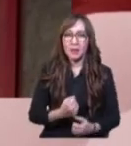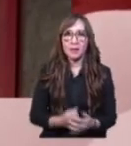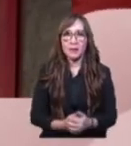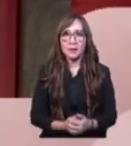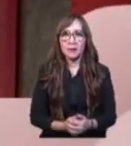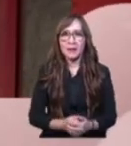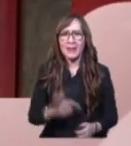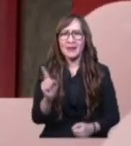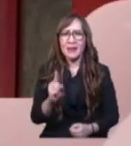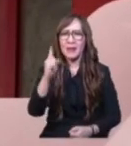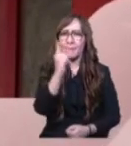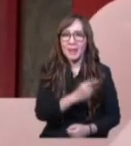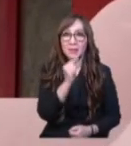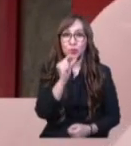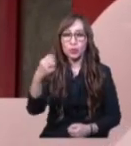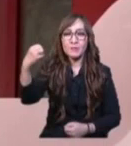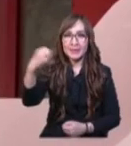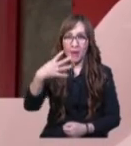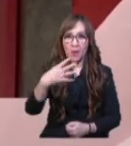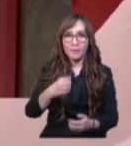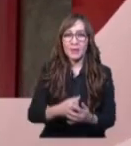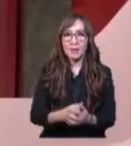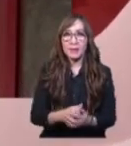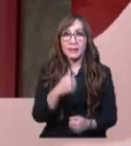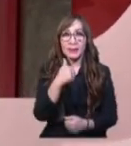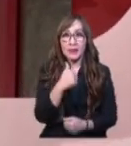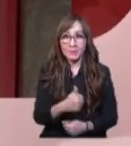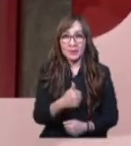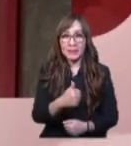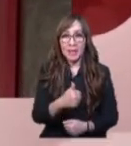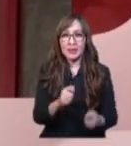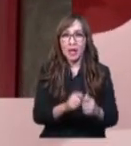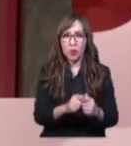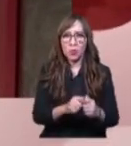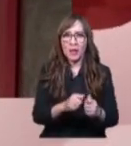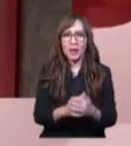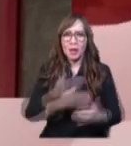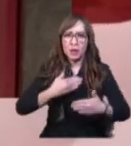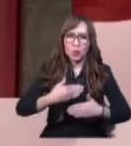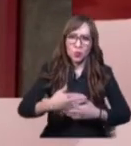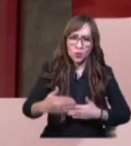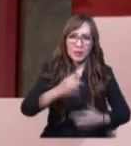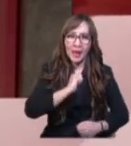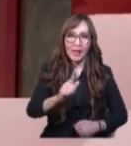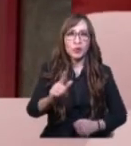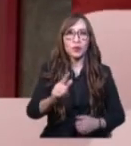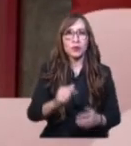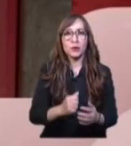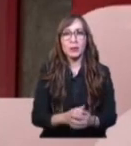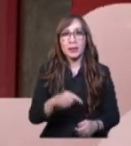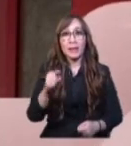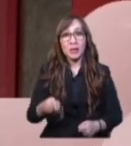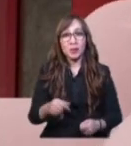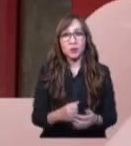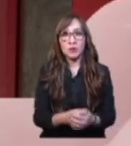ada rumusan pasti untuk menjawab ini semua gitu. Yang kita bisa lakukan hanya terus bergerak. yang kita bisa membuat kita bergerak ya adalah sebuah